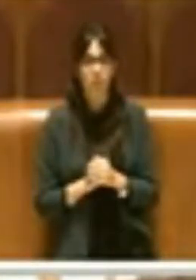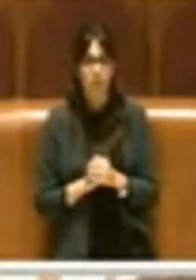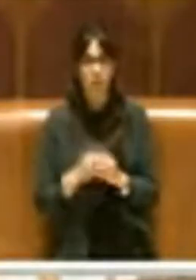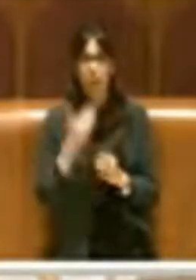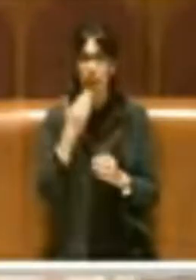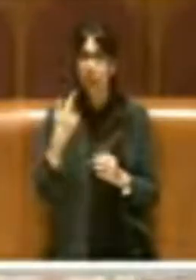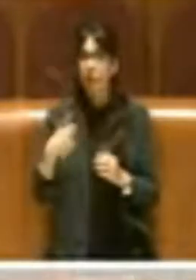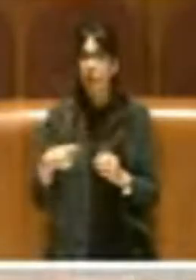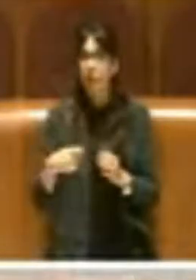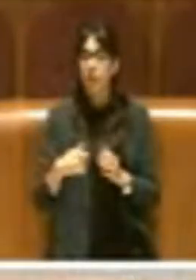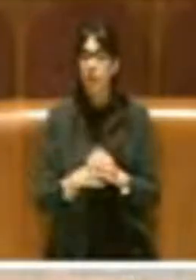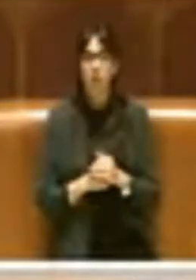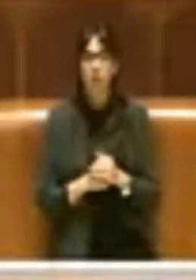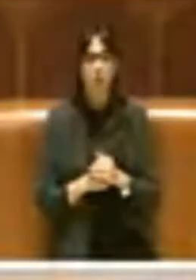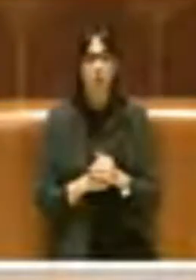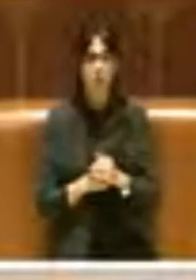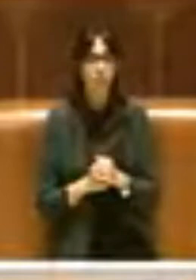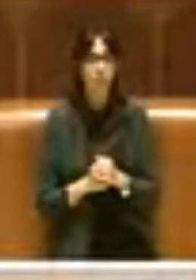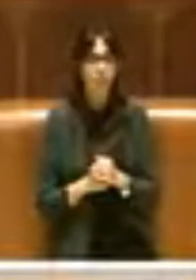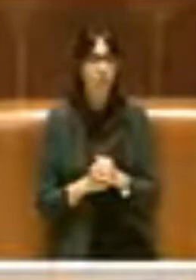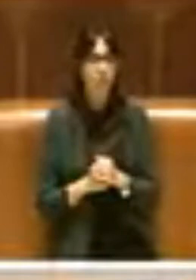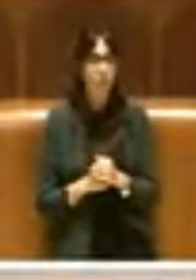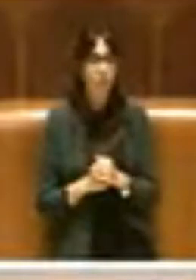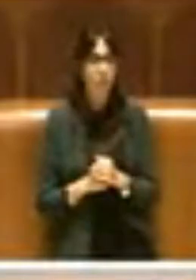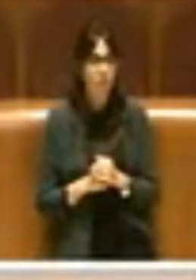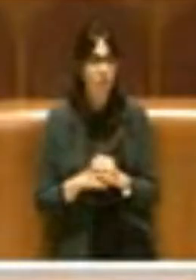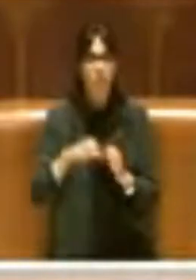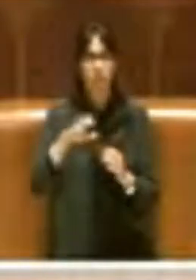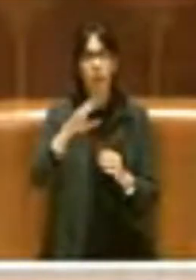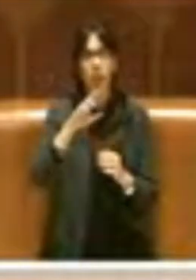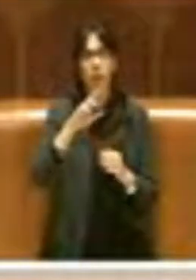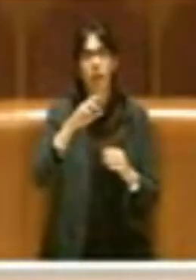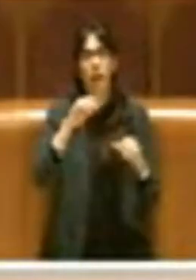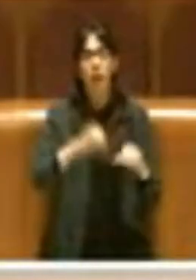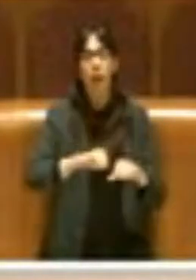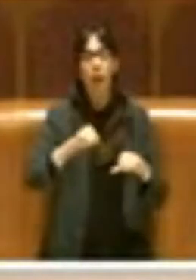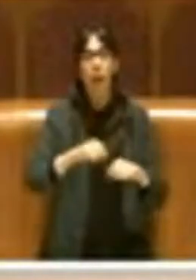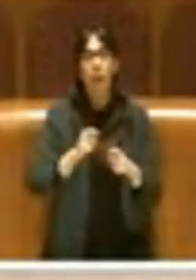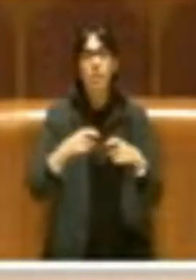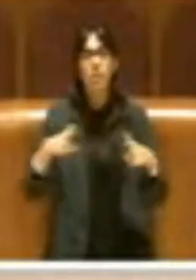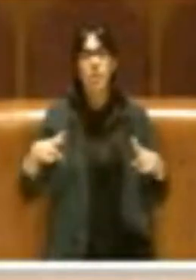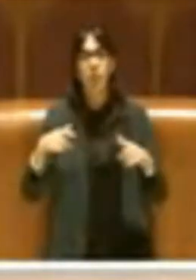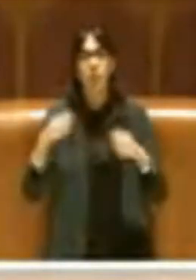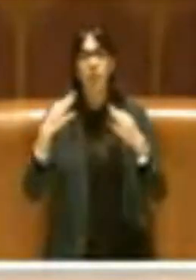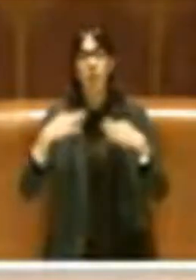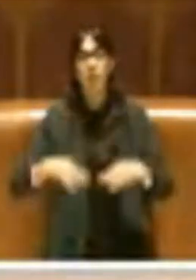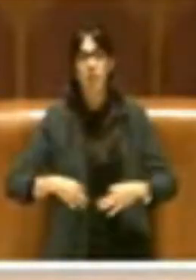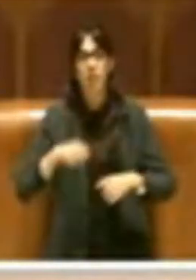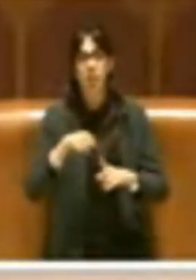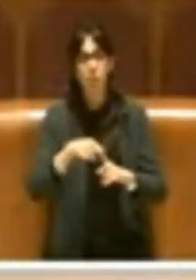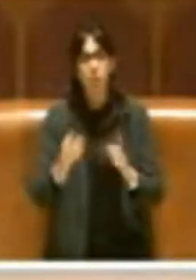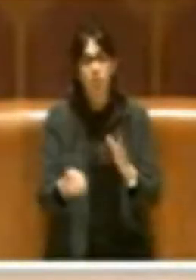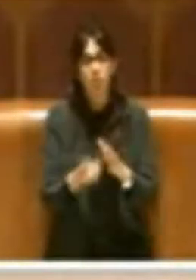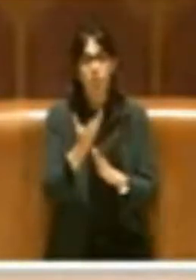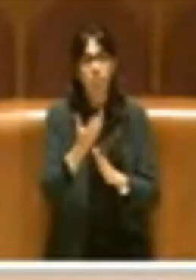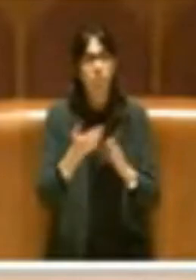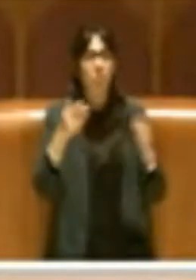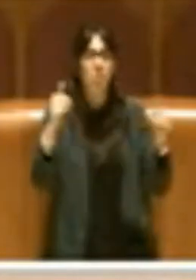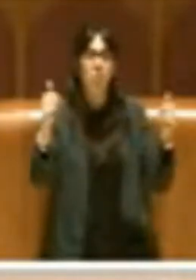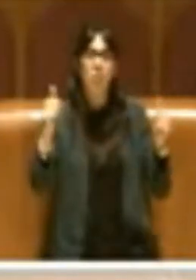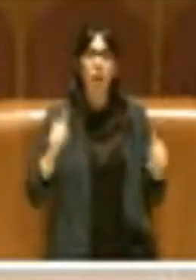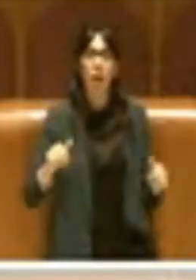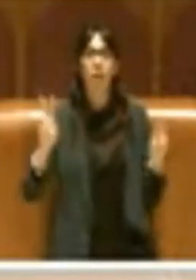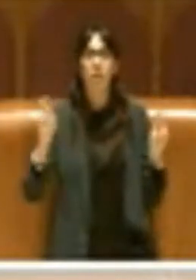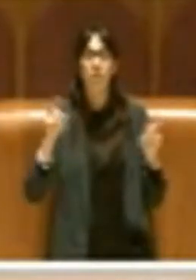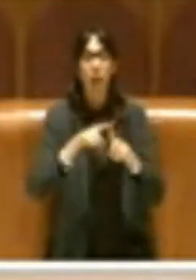Grazie Presidente. L'Health City Institute ha elaborato un manifesto, La salute nelle città,